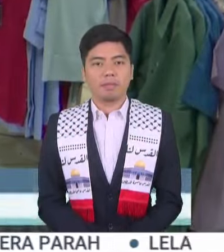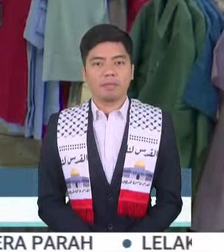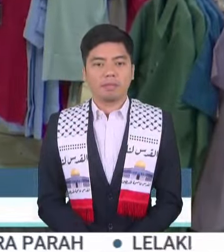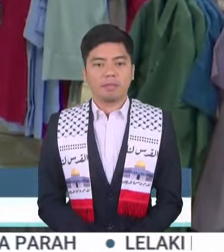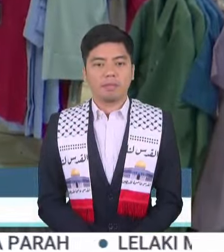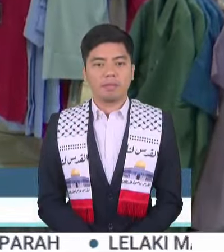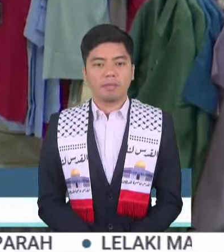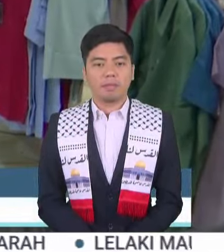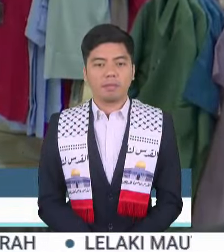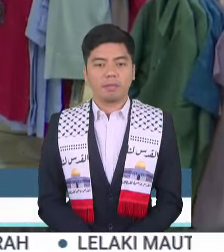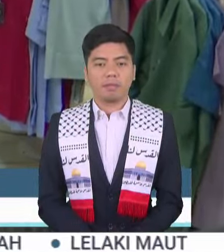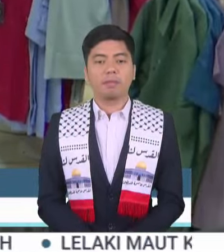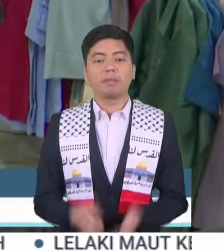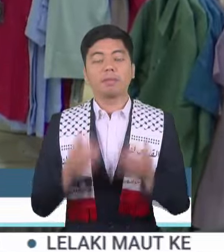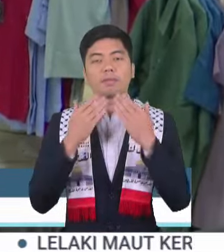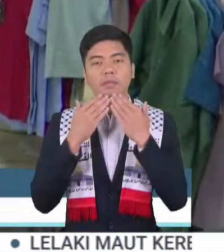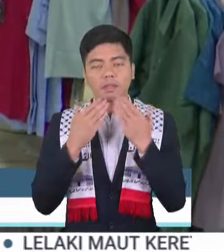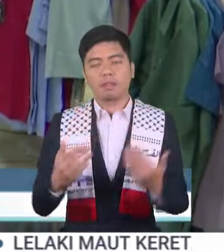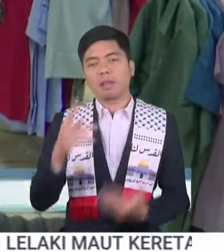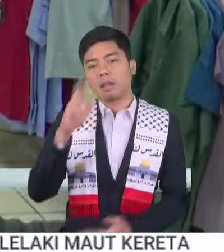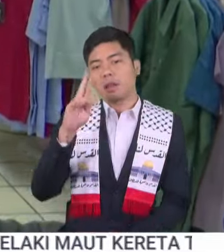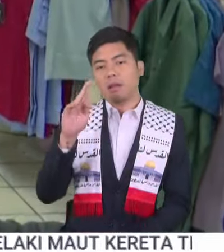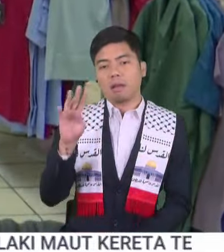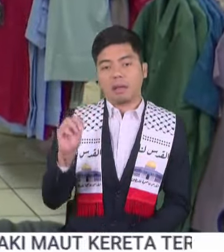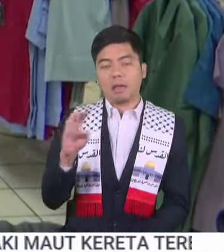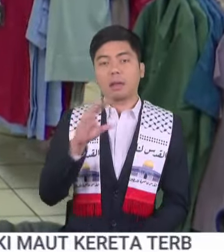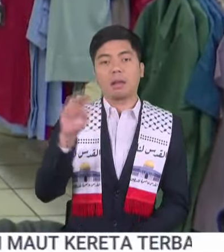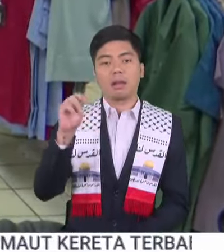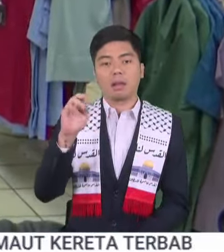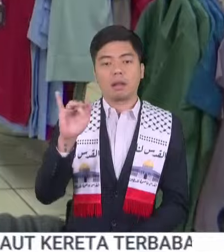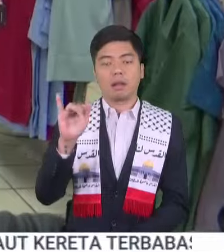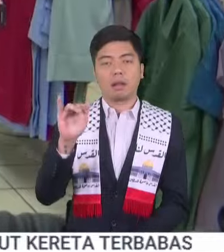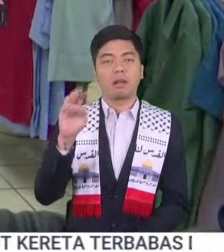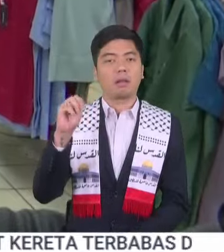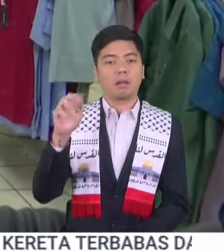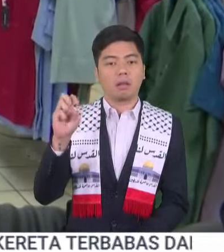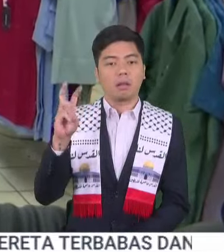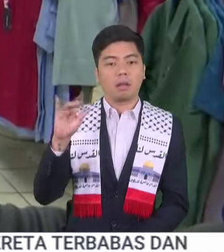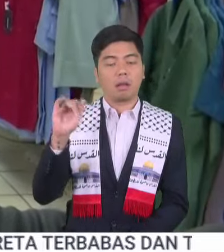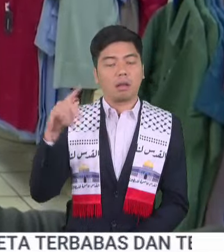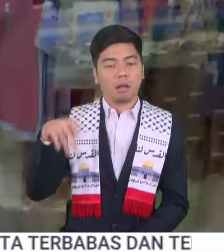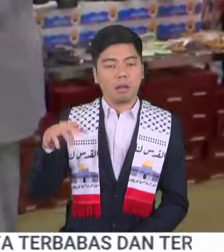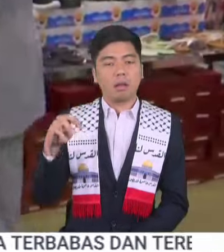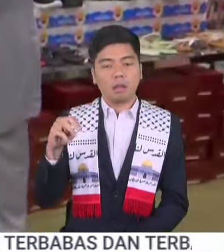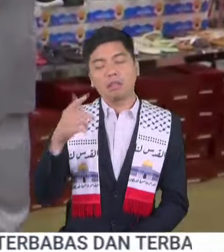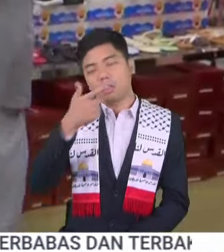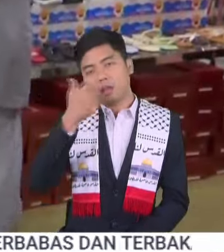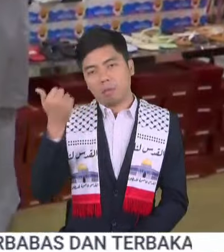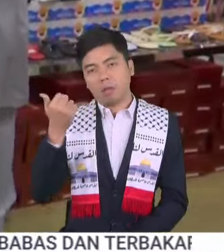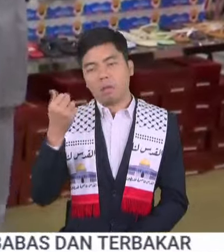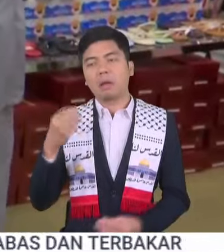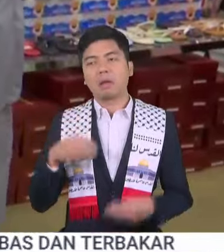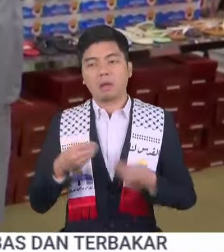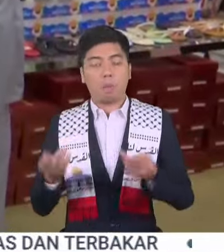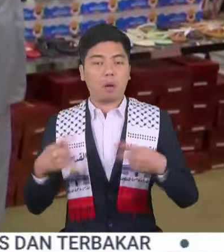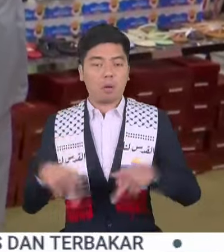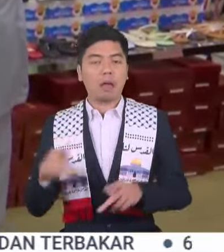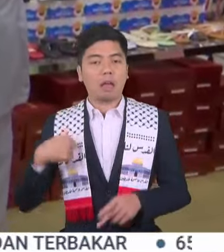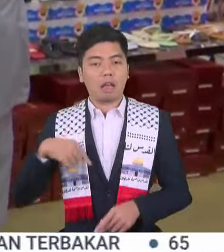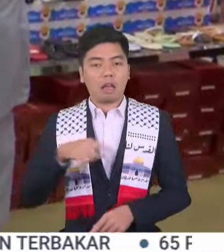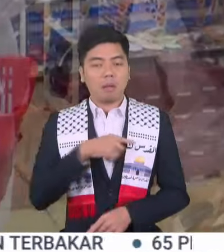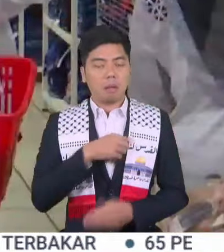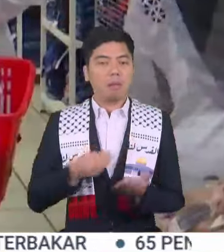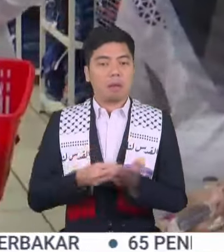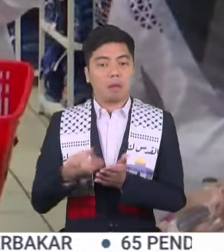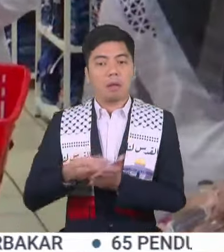Terima kasih kepada pihak RTM dan Mawib sebab sudi bagi kami kesempatan untuk shopping raya dan terujalah